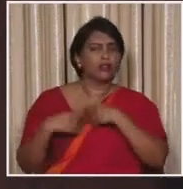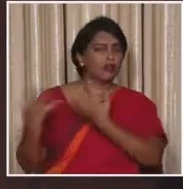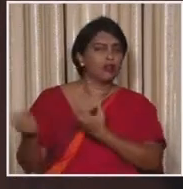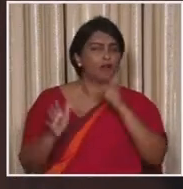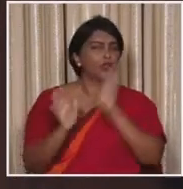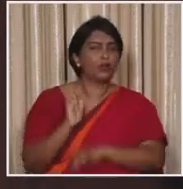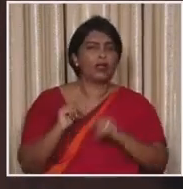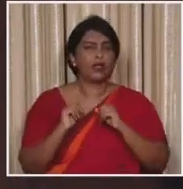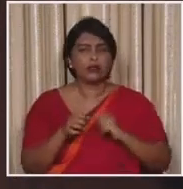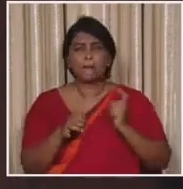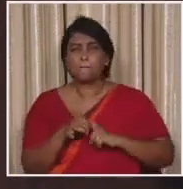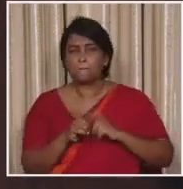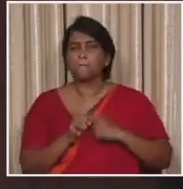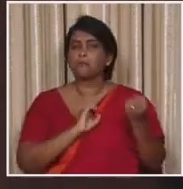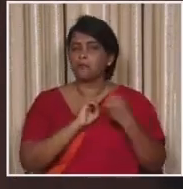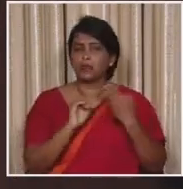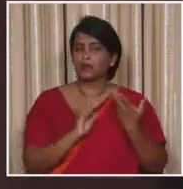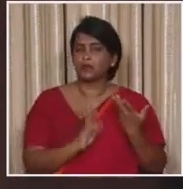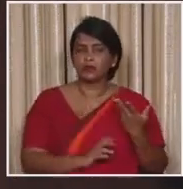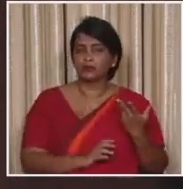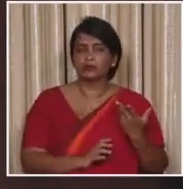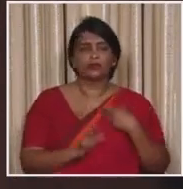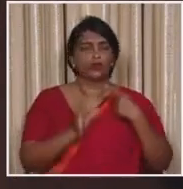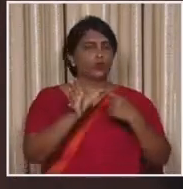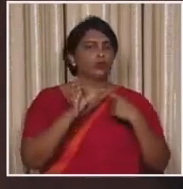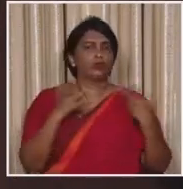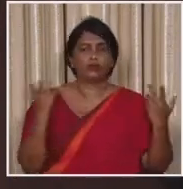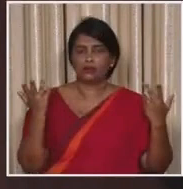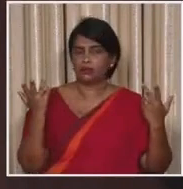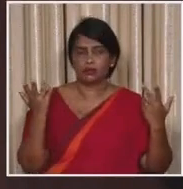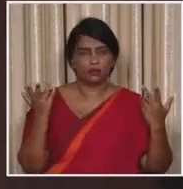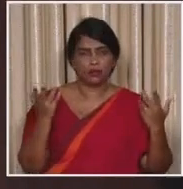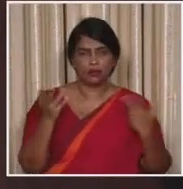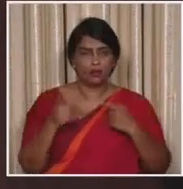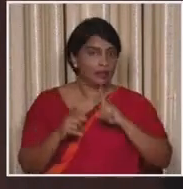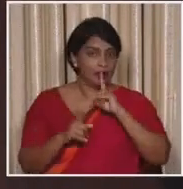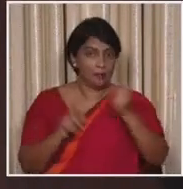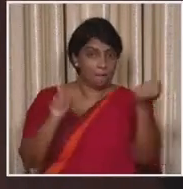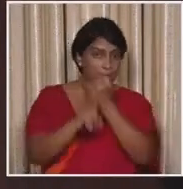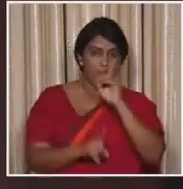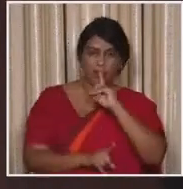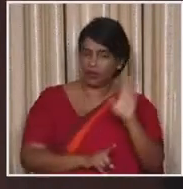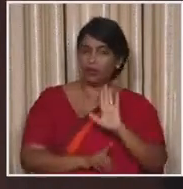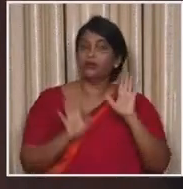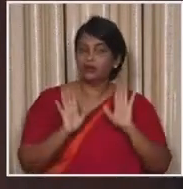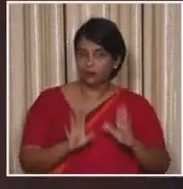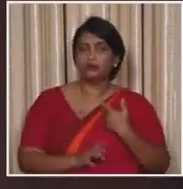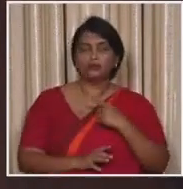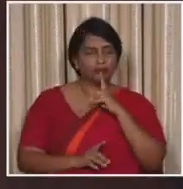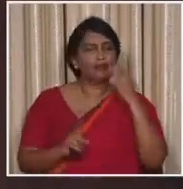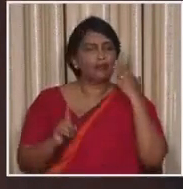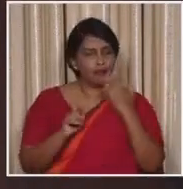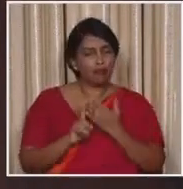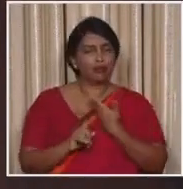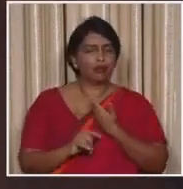தூதரகத்தினால் நிராகரிக்கப்படும் போது அது தொடர்பில் காரணம் கேட்கும் போதும் அதற்கான பதிலும் அங்கிருந்து கிடைப்பதில்லை. இவ்வாறு இலங்கையர்கள்